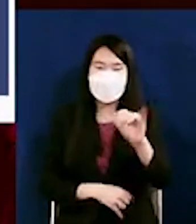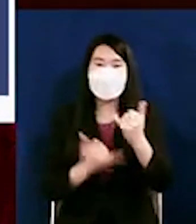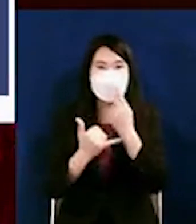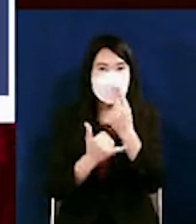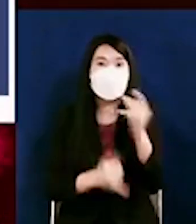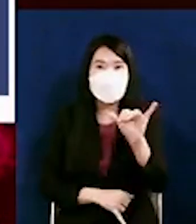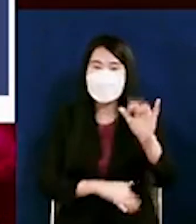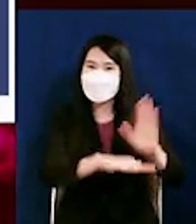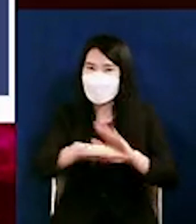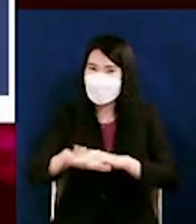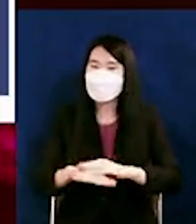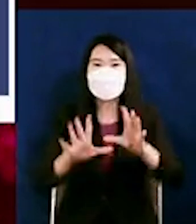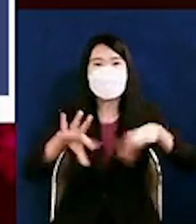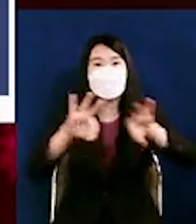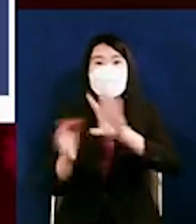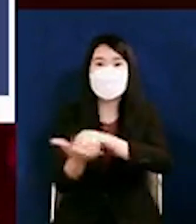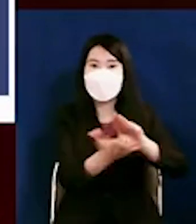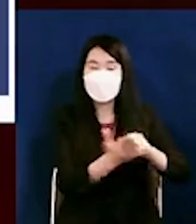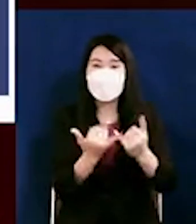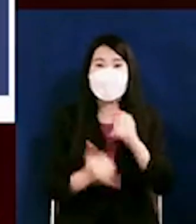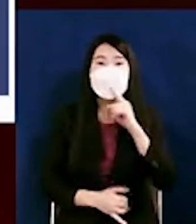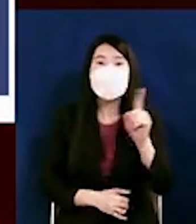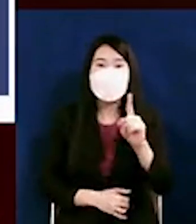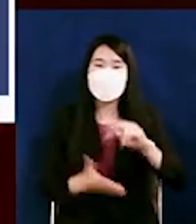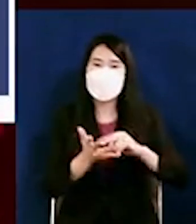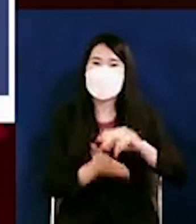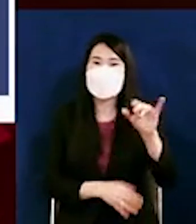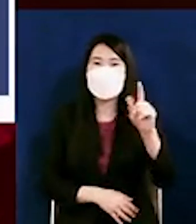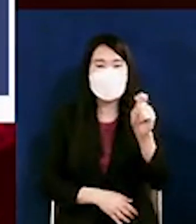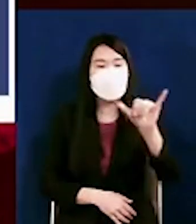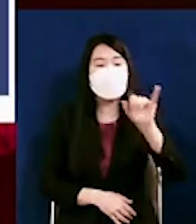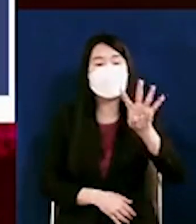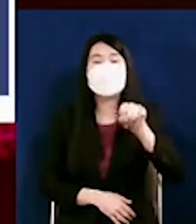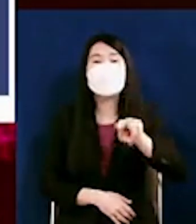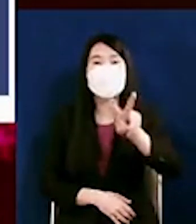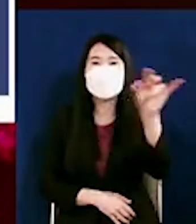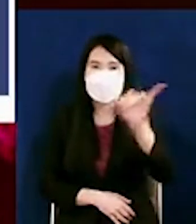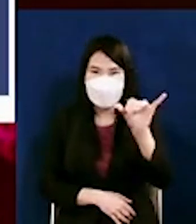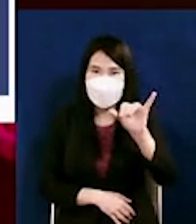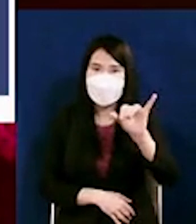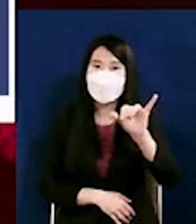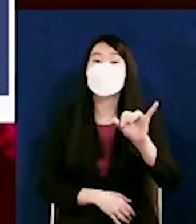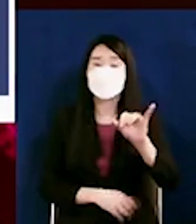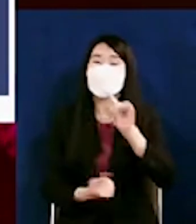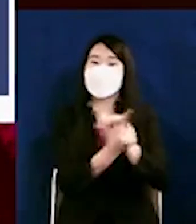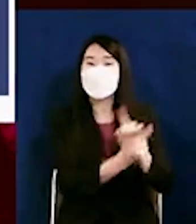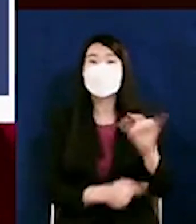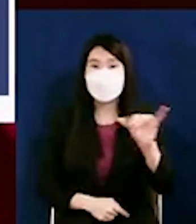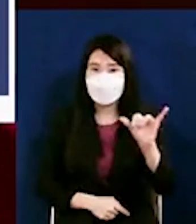นี้ให้ข้อมูลว่ายังไม่มีการพบ AY.4.2ในประเทศไทยแต่อย่างใดนะ